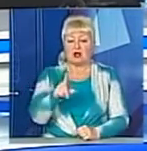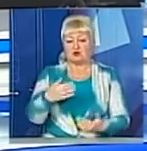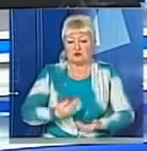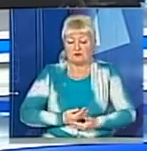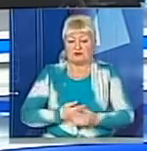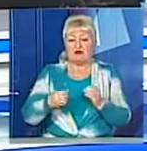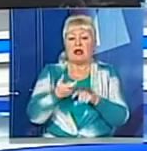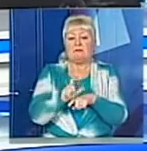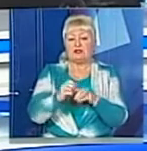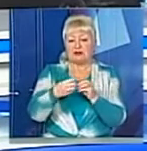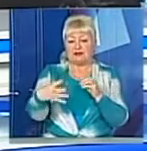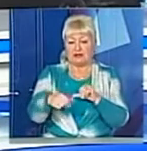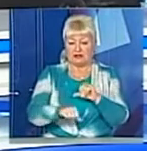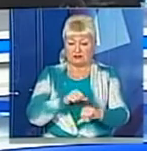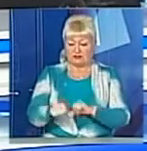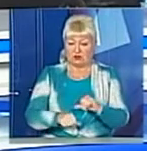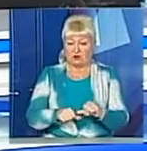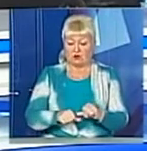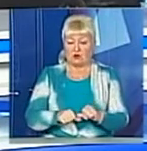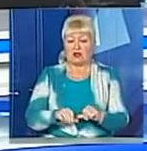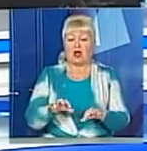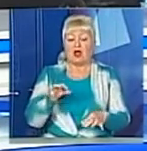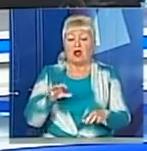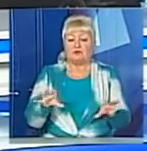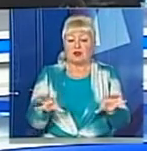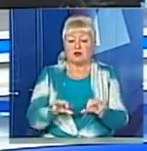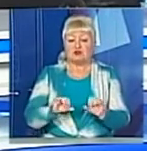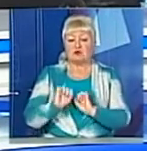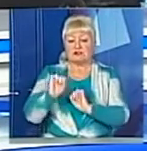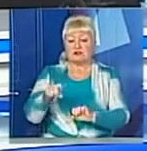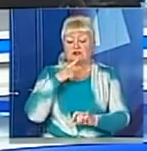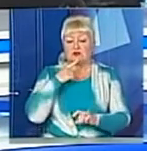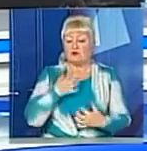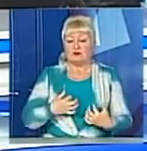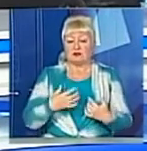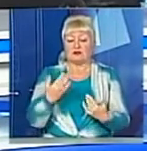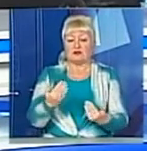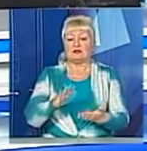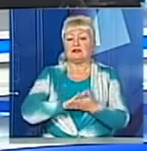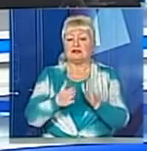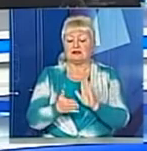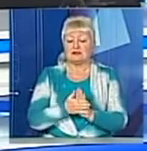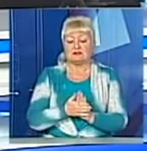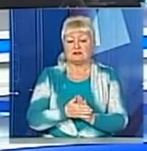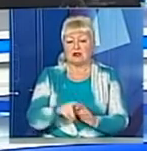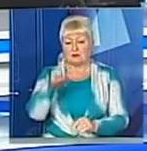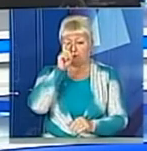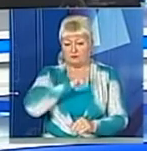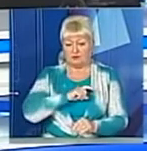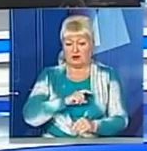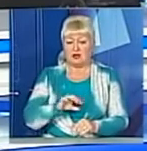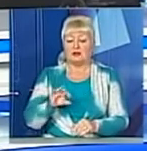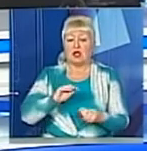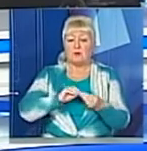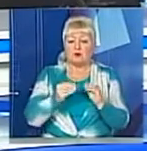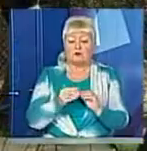більше 15 років. Зоозахисники кажуть, попри не найгірші умови, стан ведмедиці далекий від ідеального. Проблеми